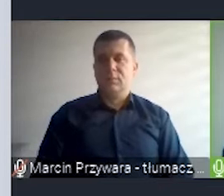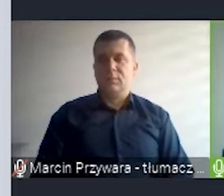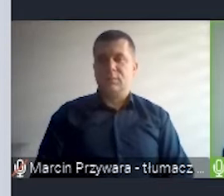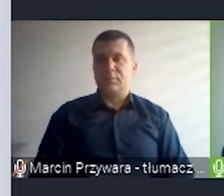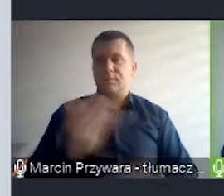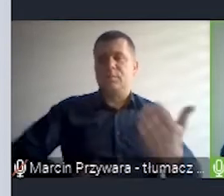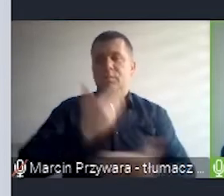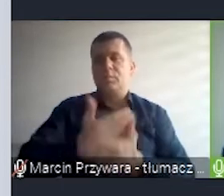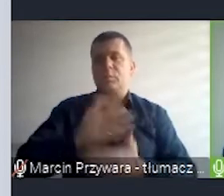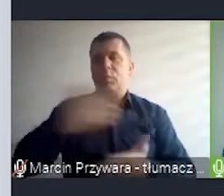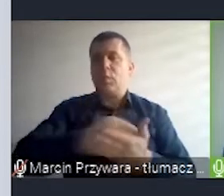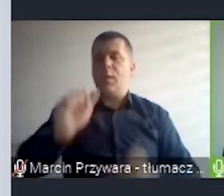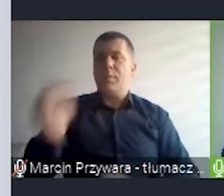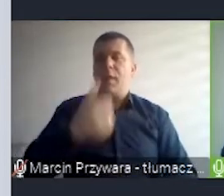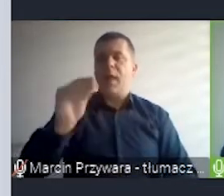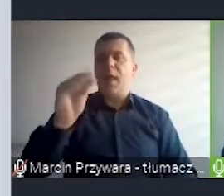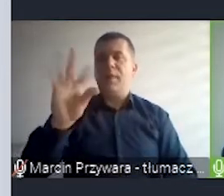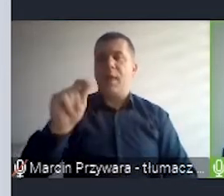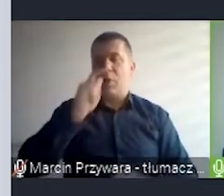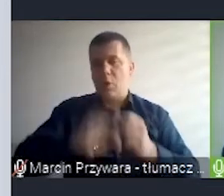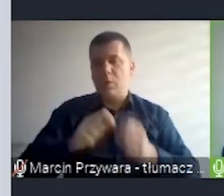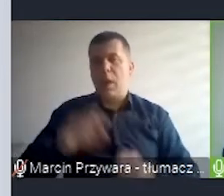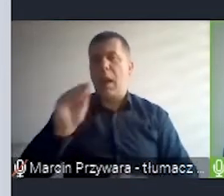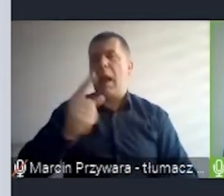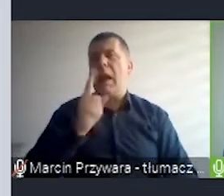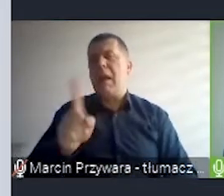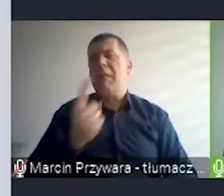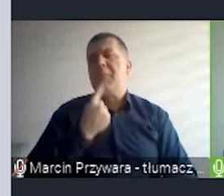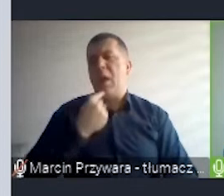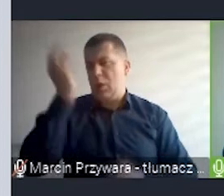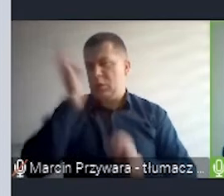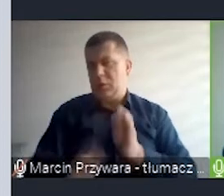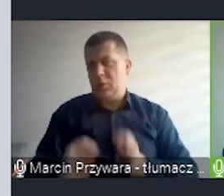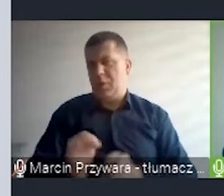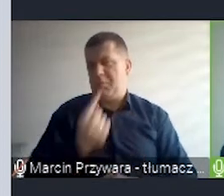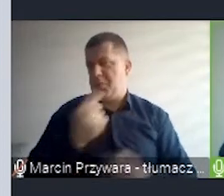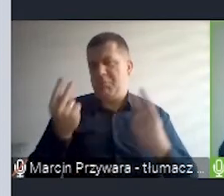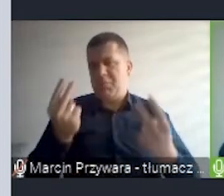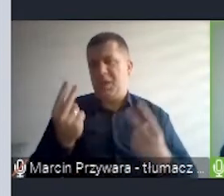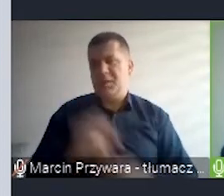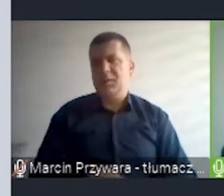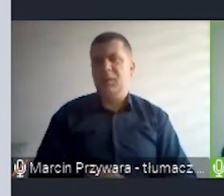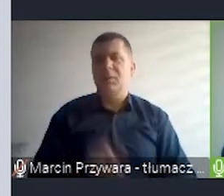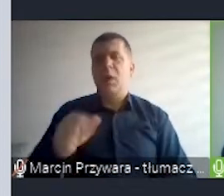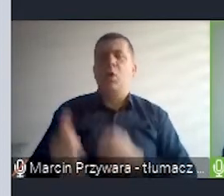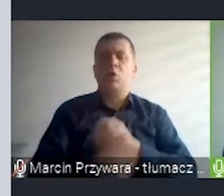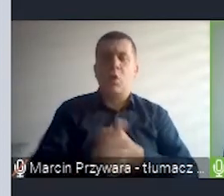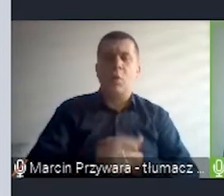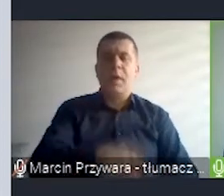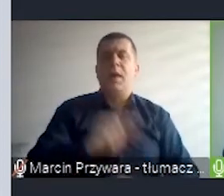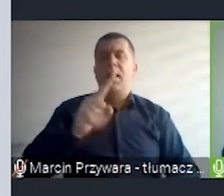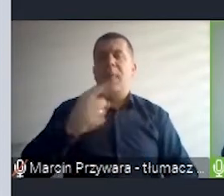Czyli wnioski o płatność jako pierwszy etap kontroli, ale mało szczegółowy i mało precyzyjny, no bo w dużej mierze na dokumentach i